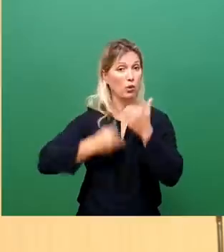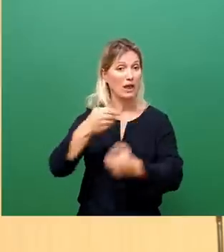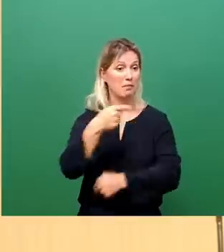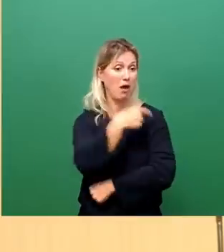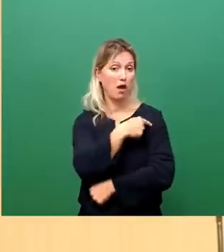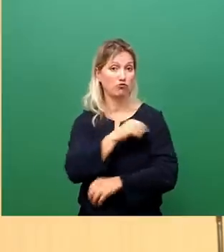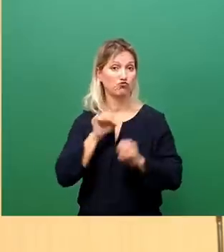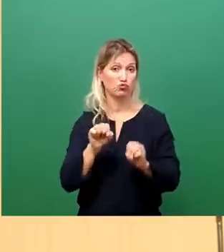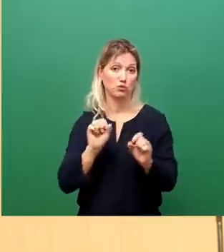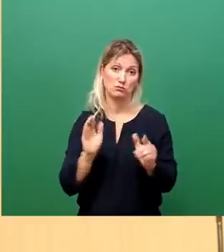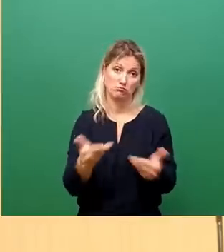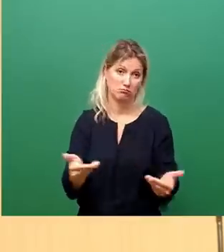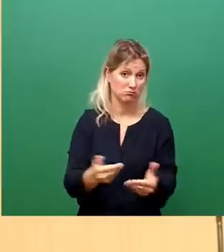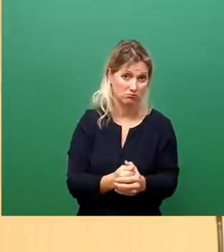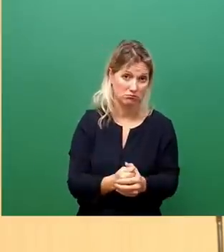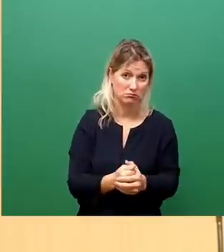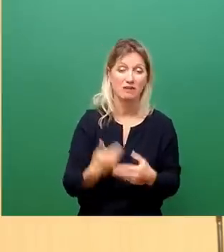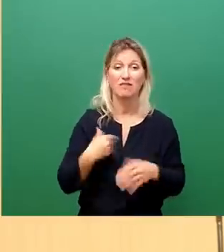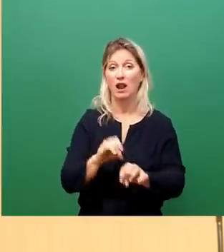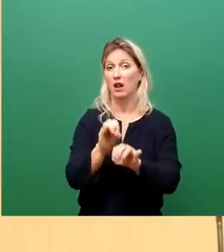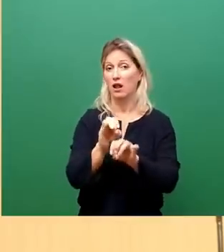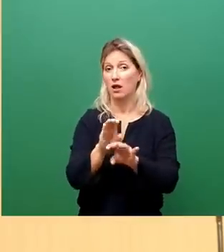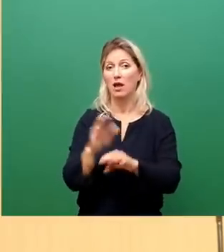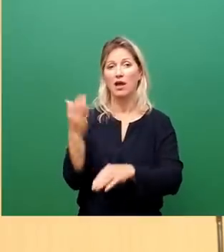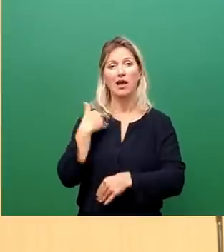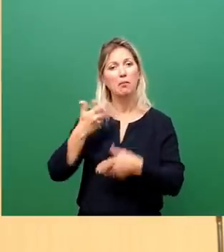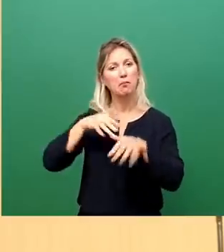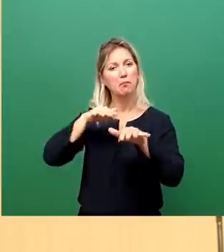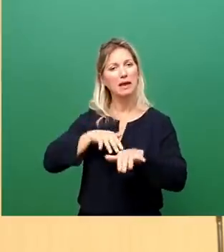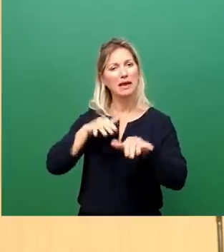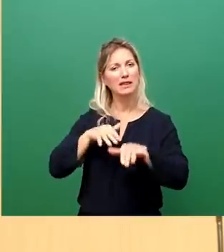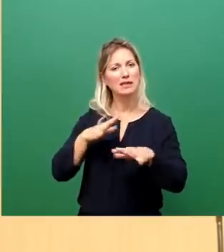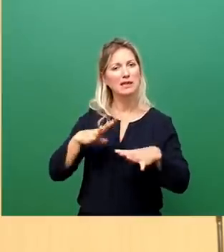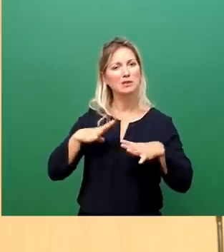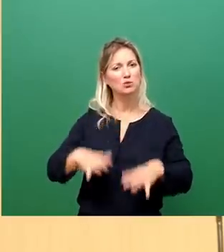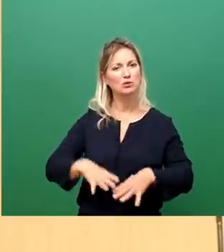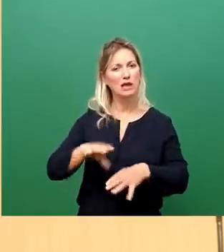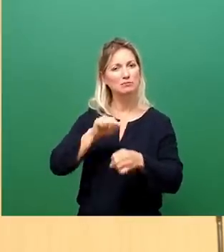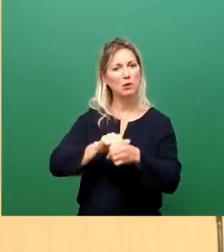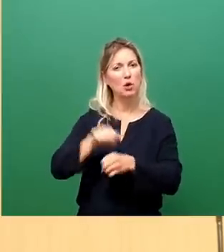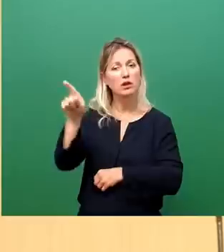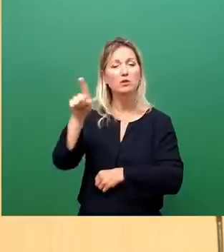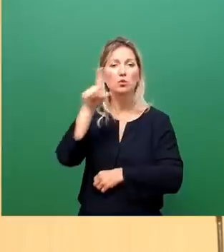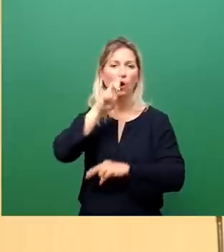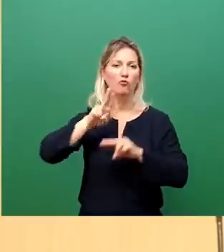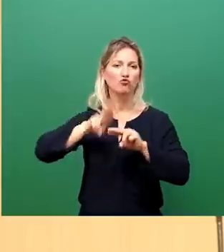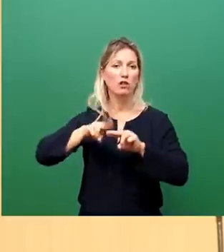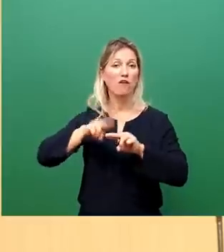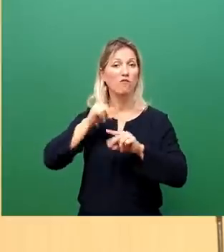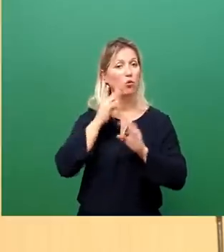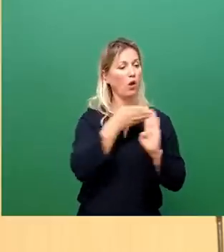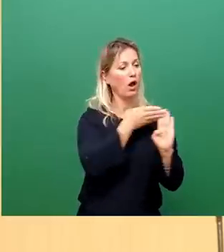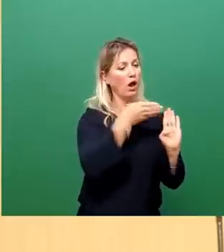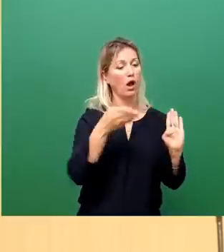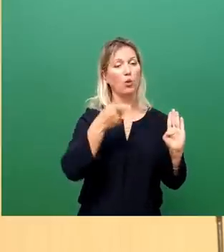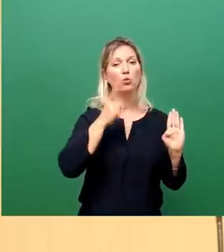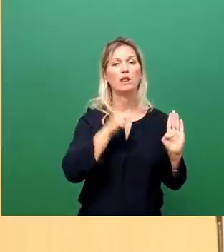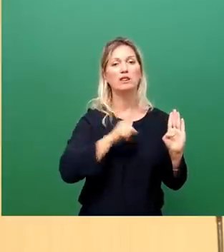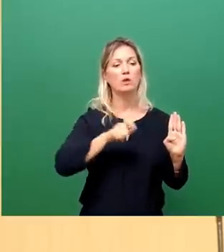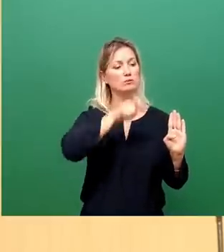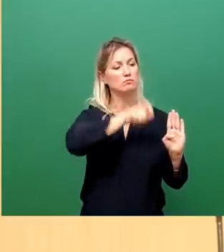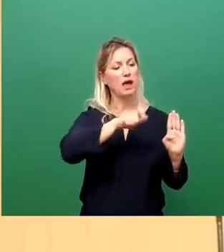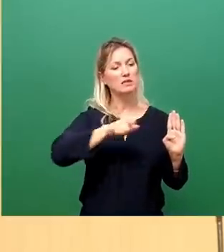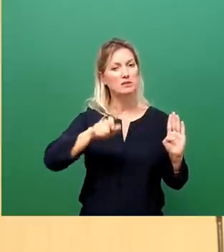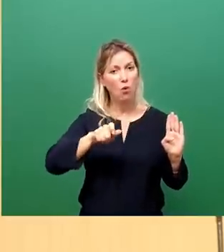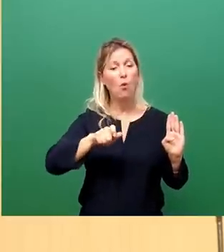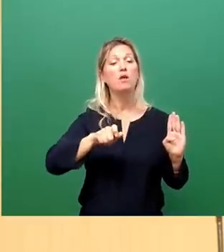erklären. Die Daten der britischen Gesundheitsbehörde zeigen standardisiert auf je 100.000 Personen unter Omikron bis zu